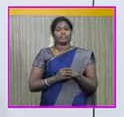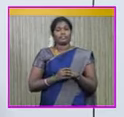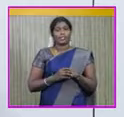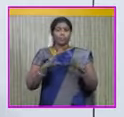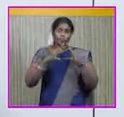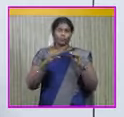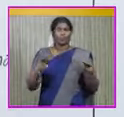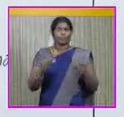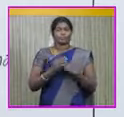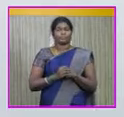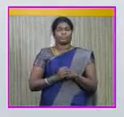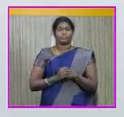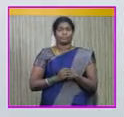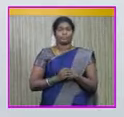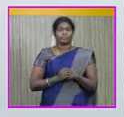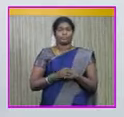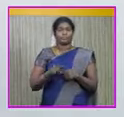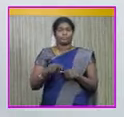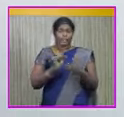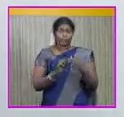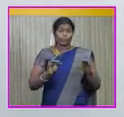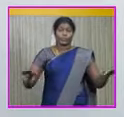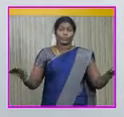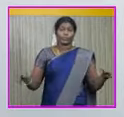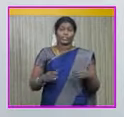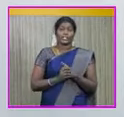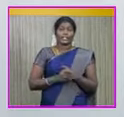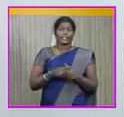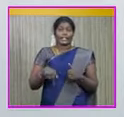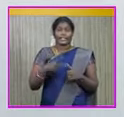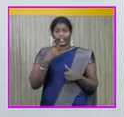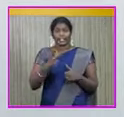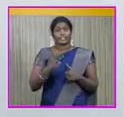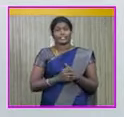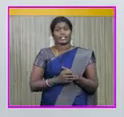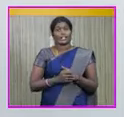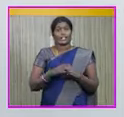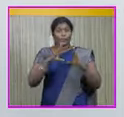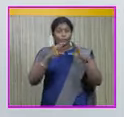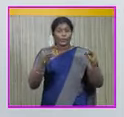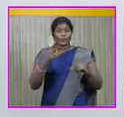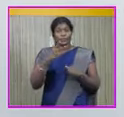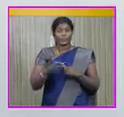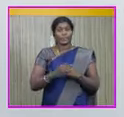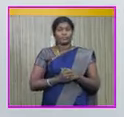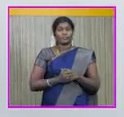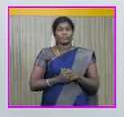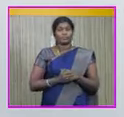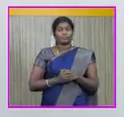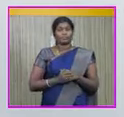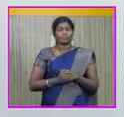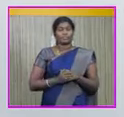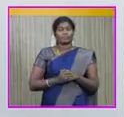முக்கோணம். இவ்வாறு குழந்தைகளே இன்றைய நிகழ்ச்சி இந்த வடிவொத்த முக்கோணங்கள் நிகழ்ச்சியில் நம்ம